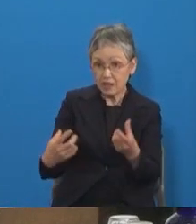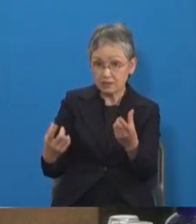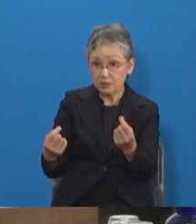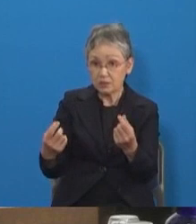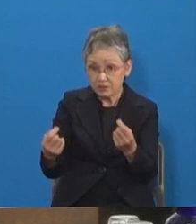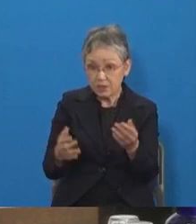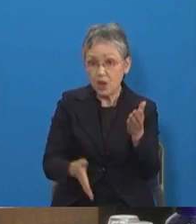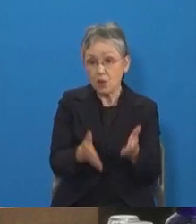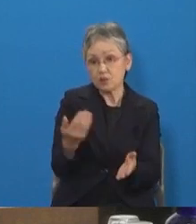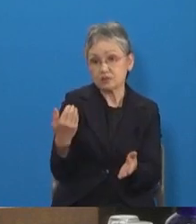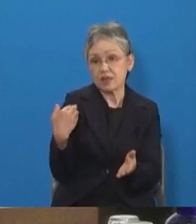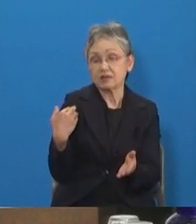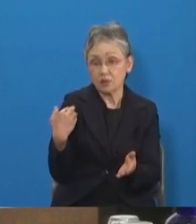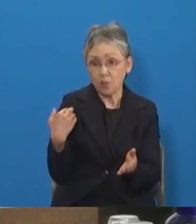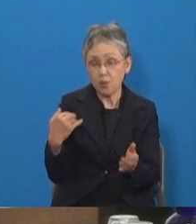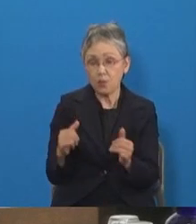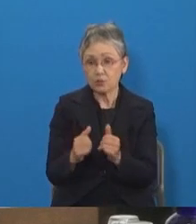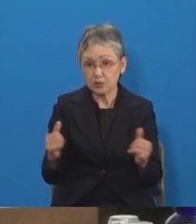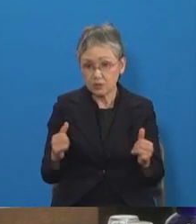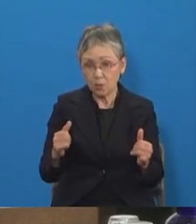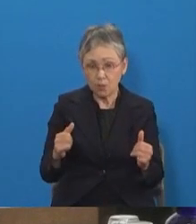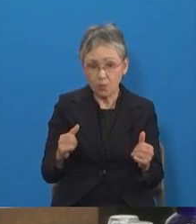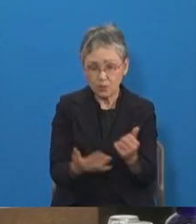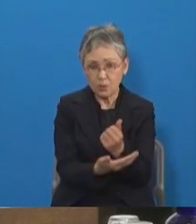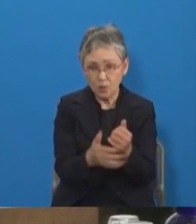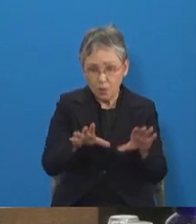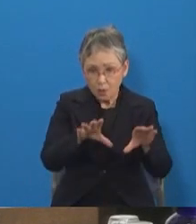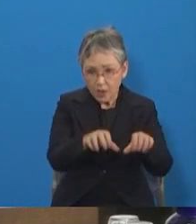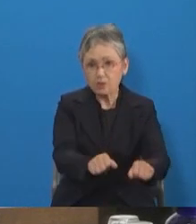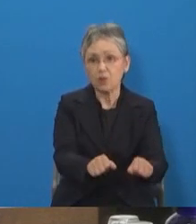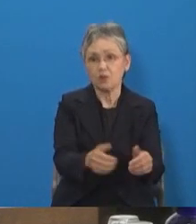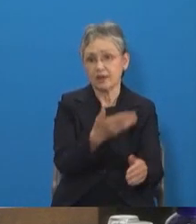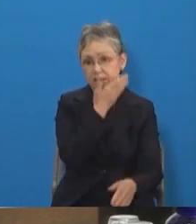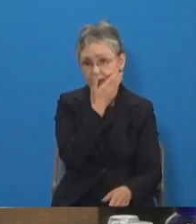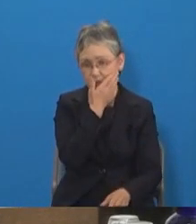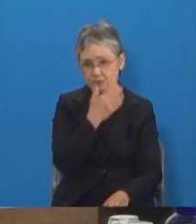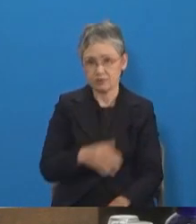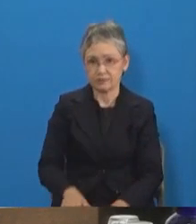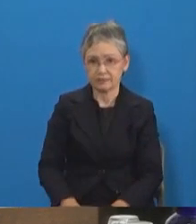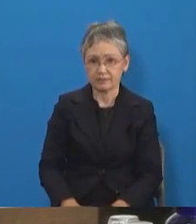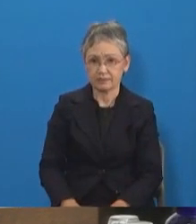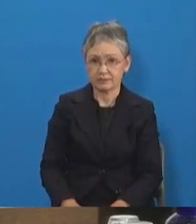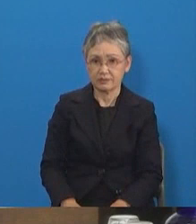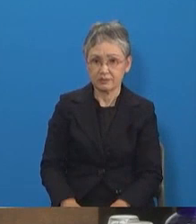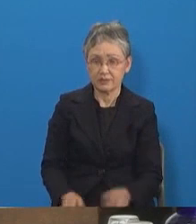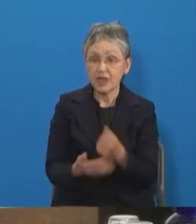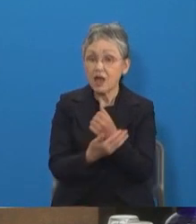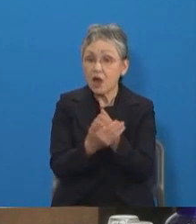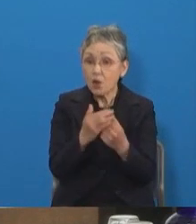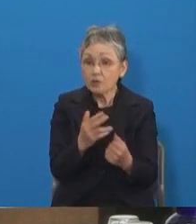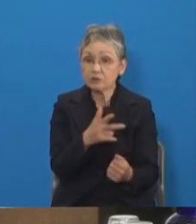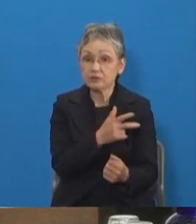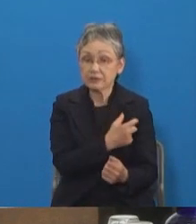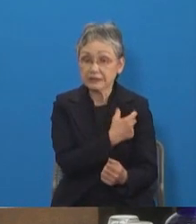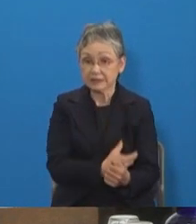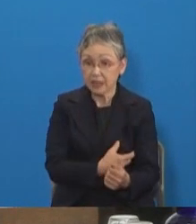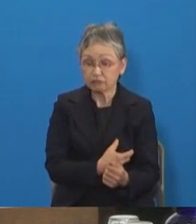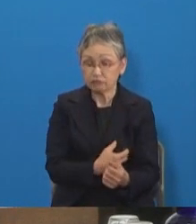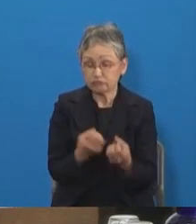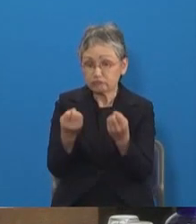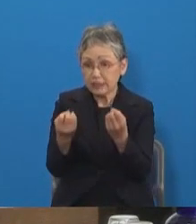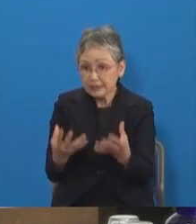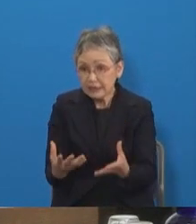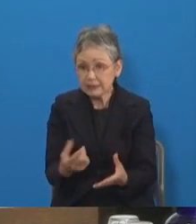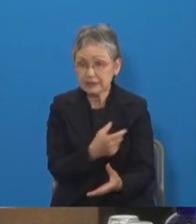確保の取り組みは極めて重要でございます。そうした考えのもと、本市では保育士資格の新規取得者の確